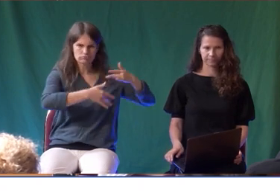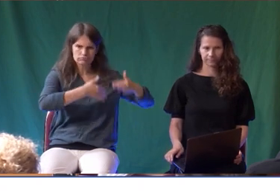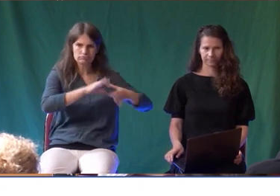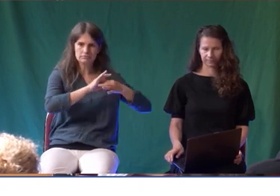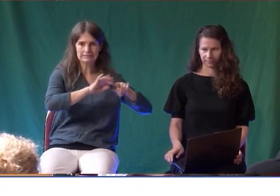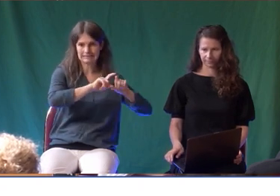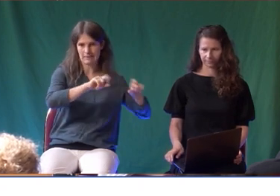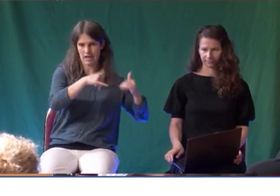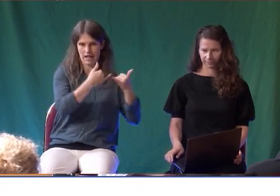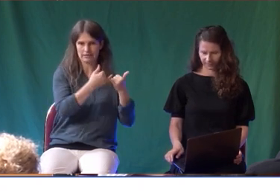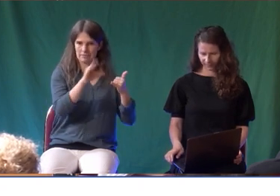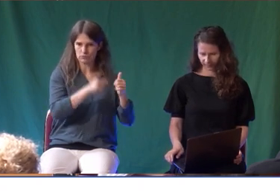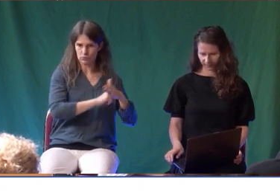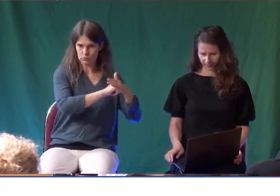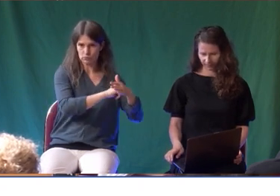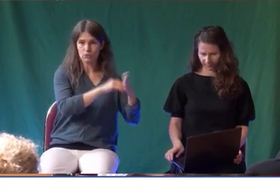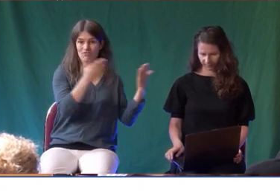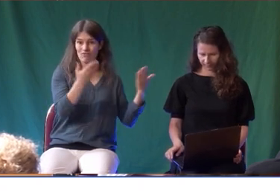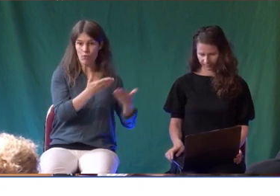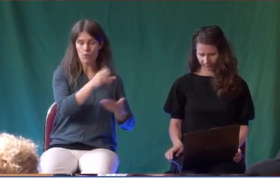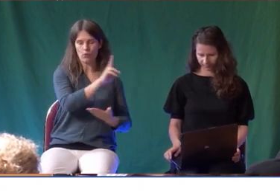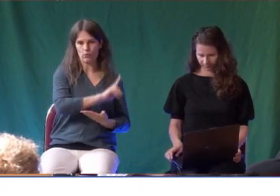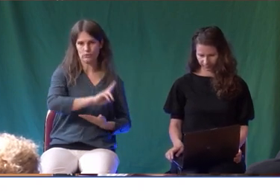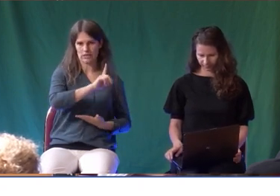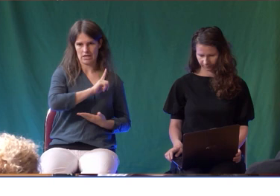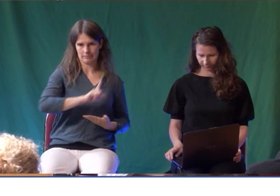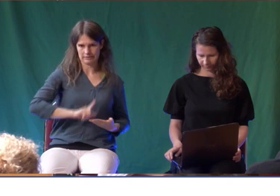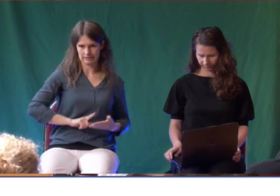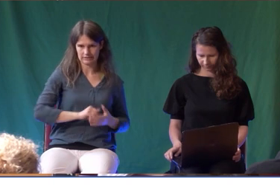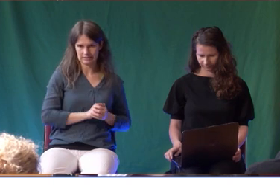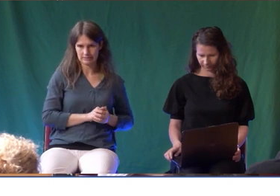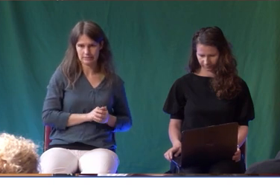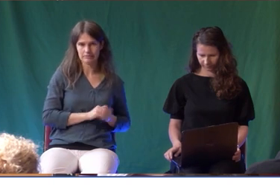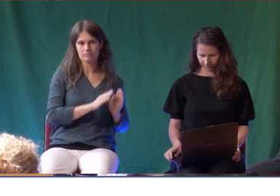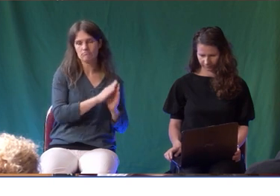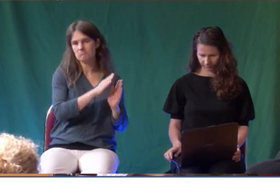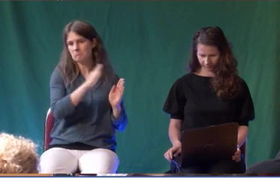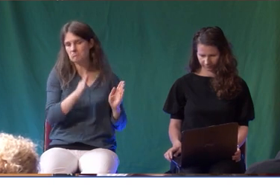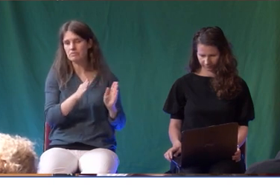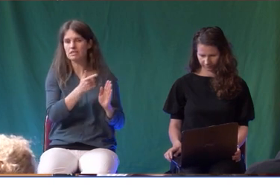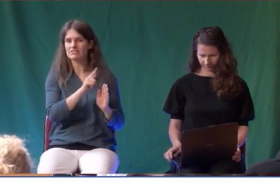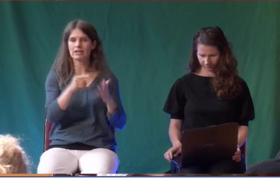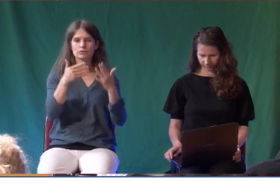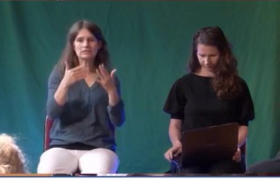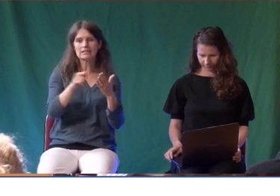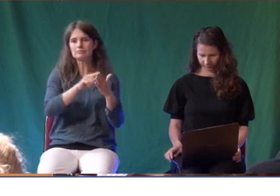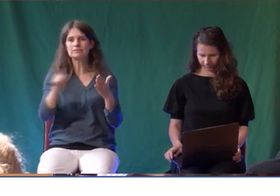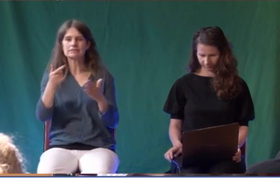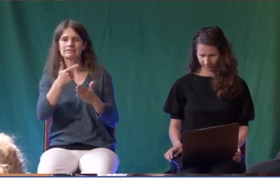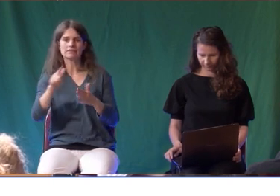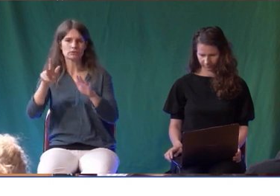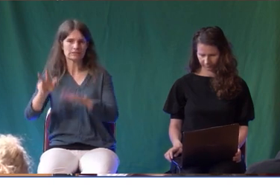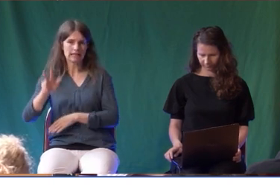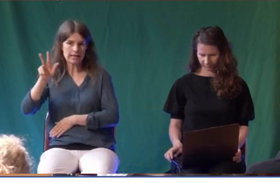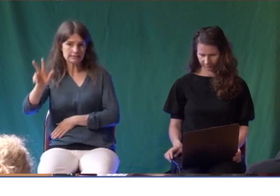Elternschaft an der Uni Leipzig von den Jahren 2010 bis 2013